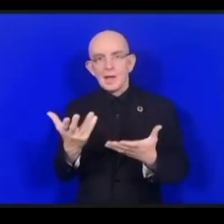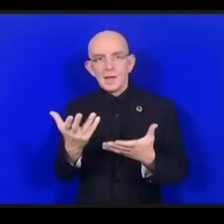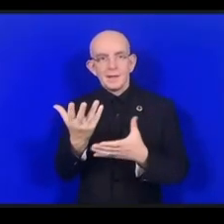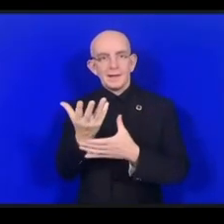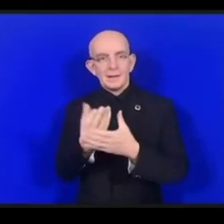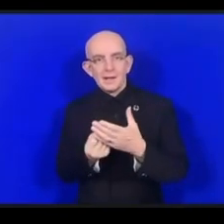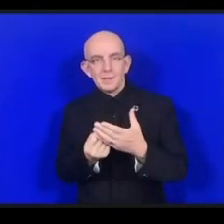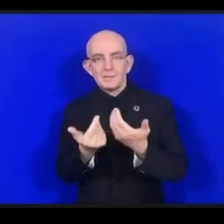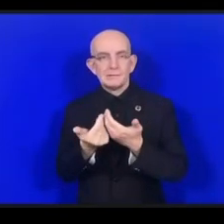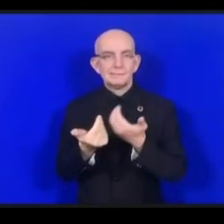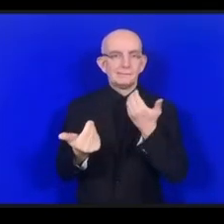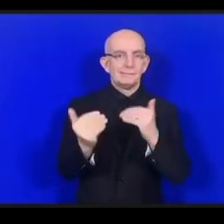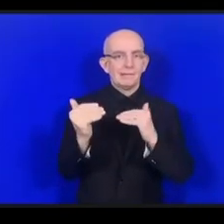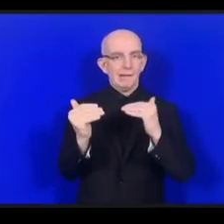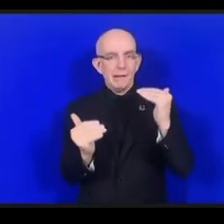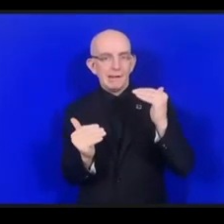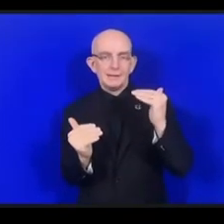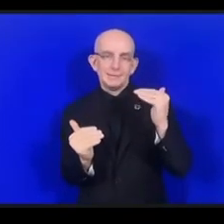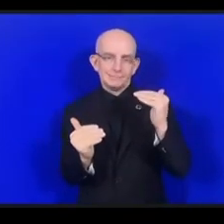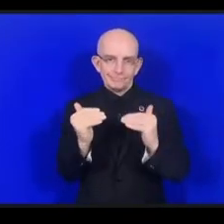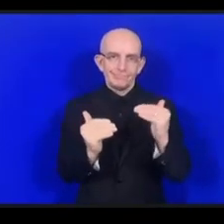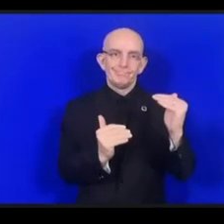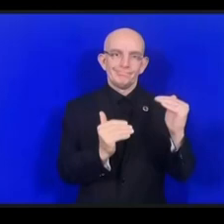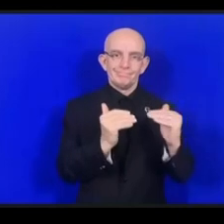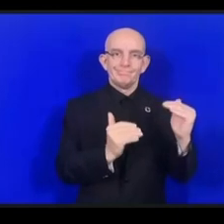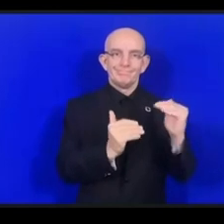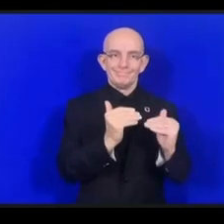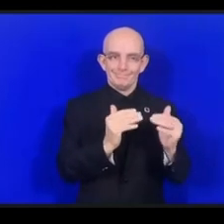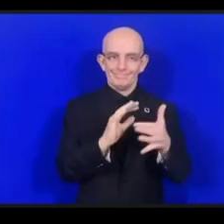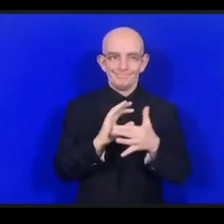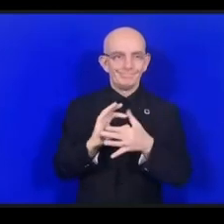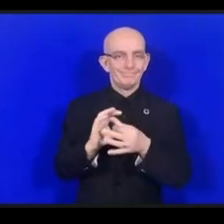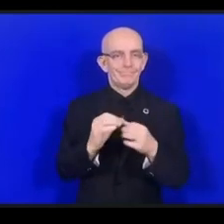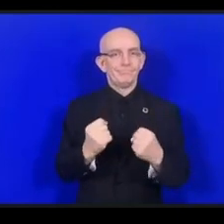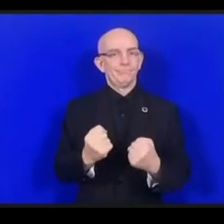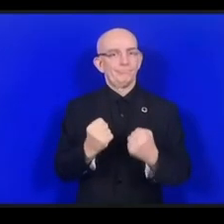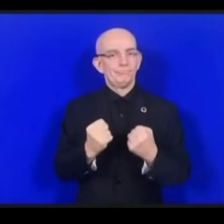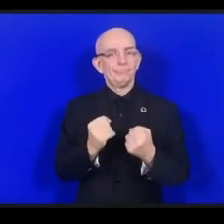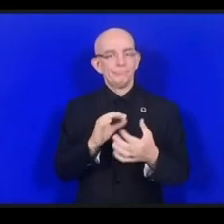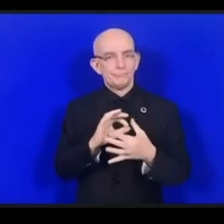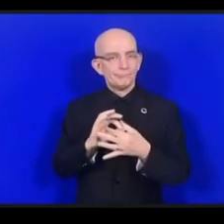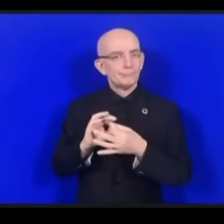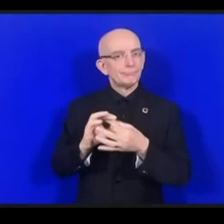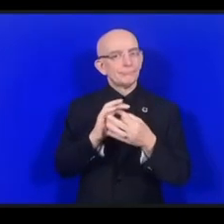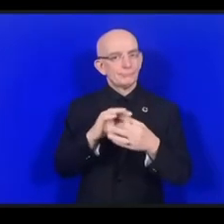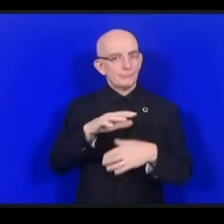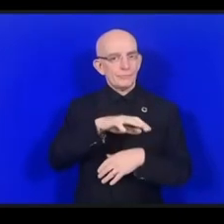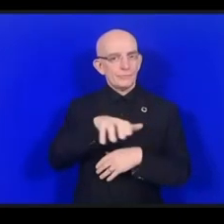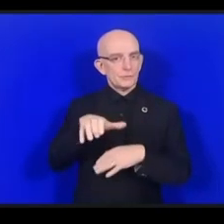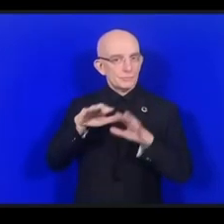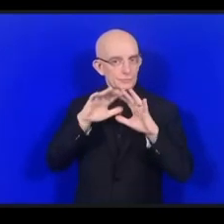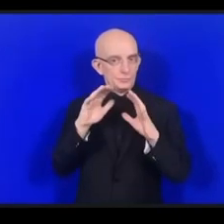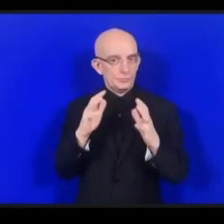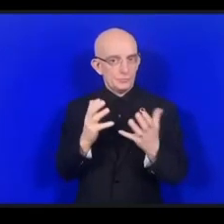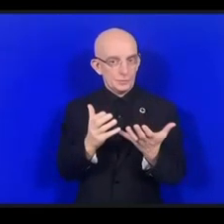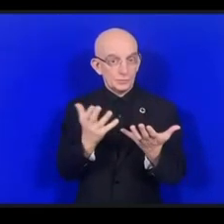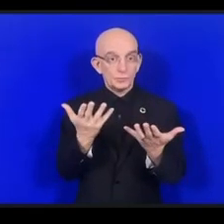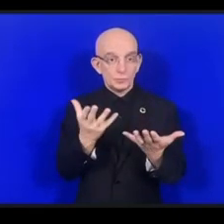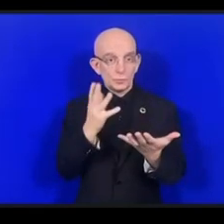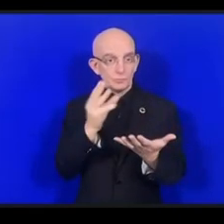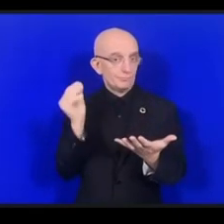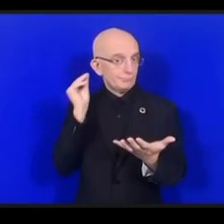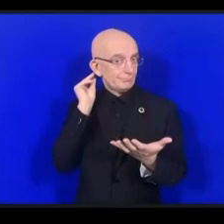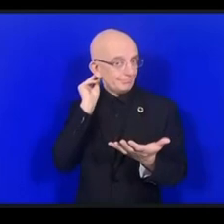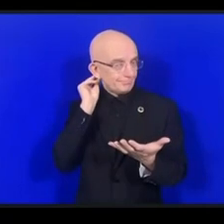数据的鸿沟，同时呢加强各国之间的在这方面的合作。我们也希望这作为一个起